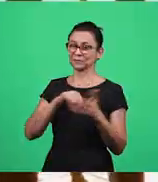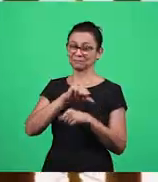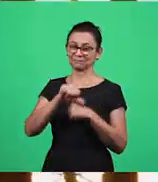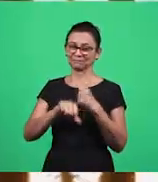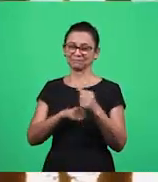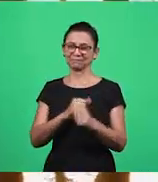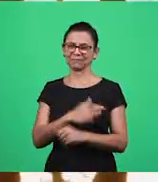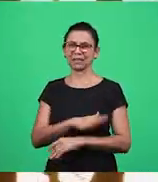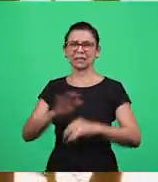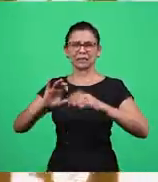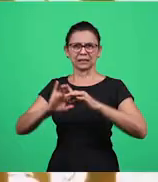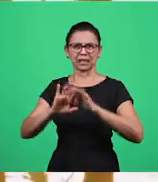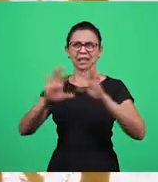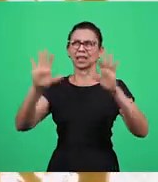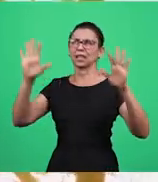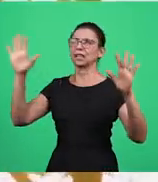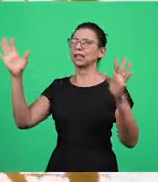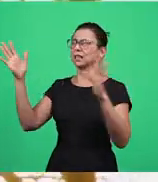тебе.